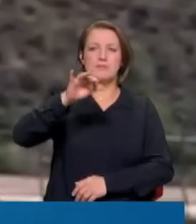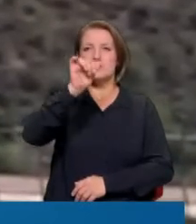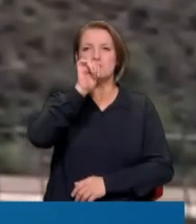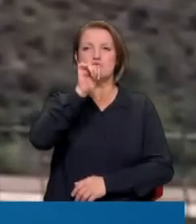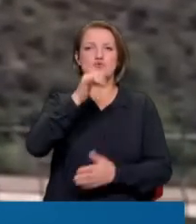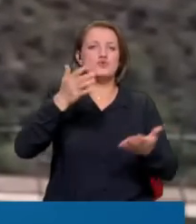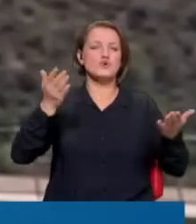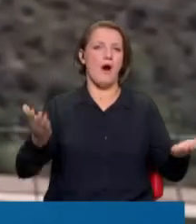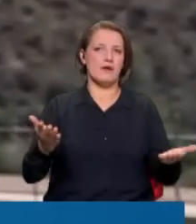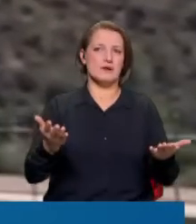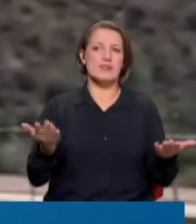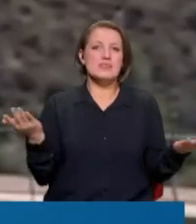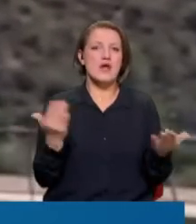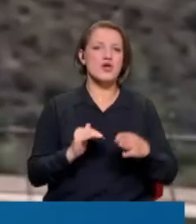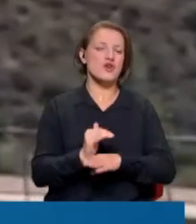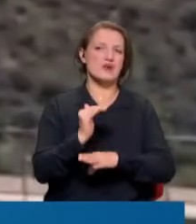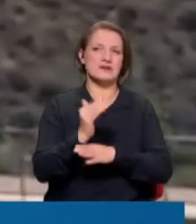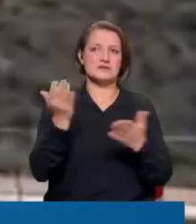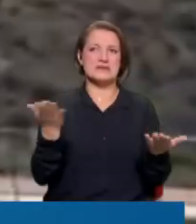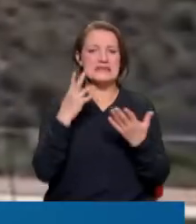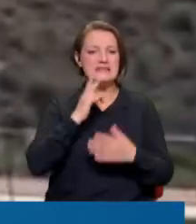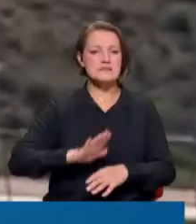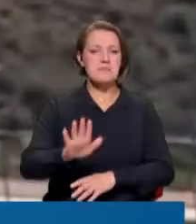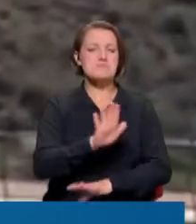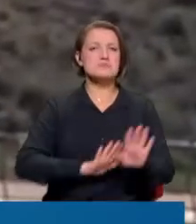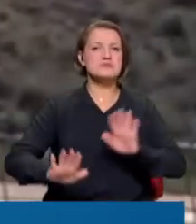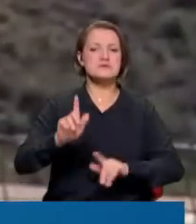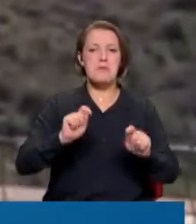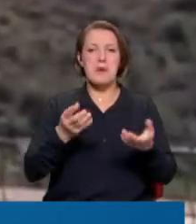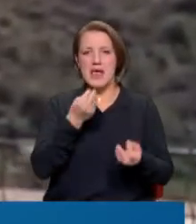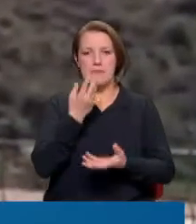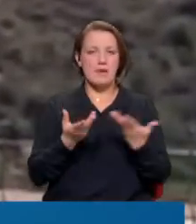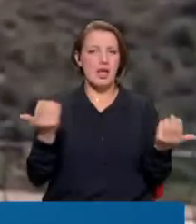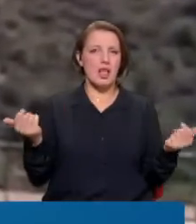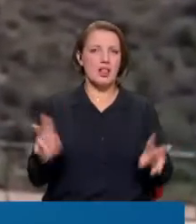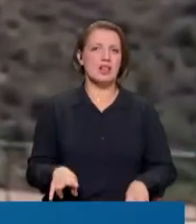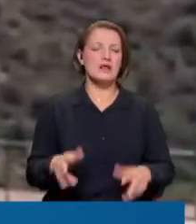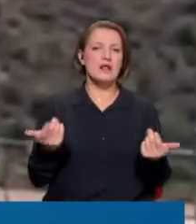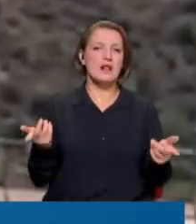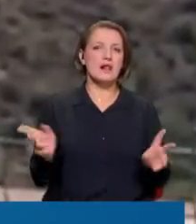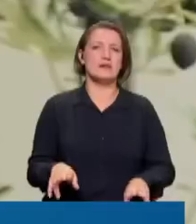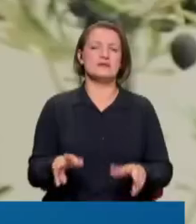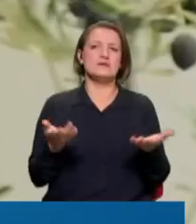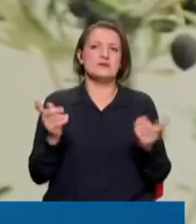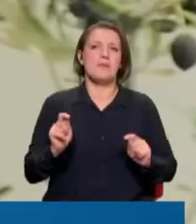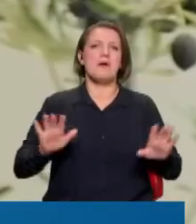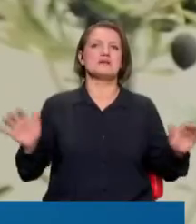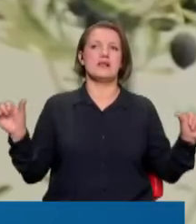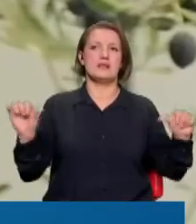evde Yani nasıl yaşarsınız temizlik yapamıyorsunuz yemek yapamıyorsunuz hiçbir şey yapamıyorsunuz